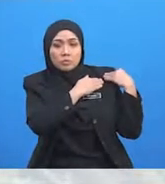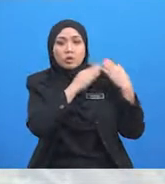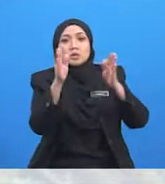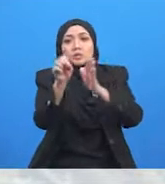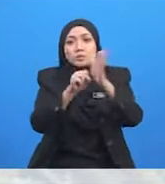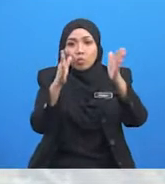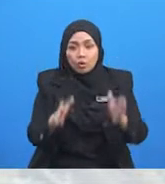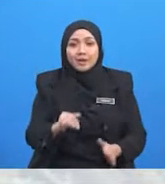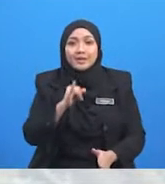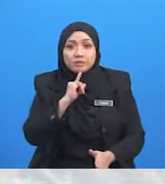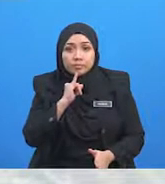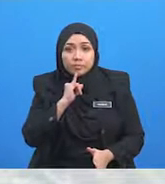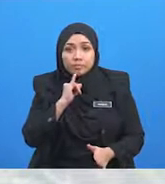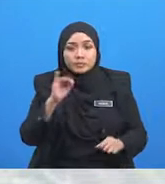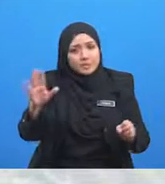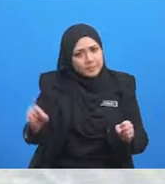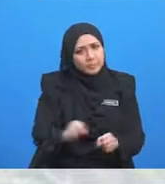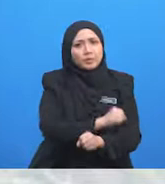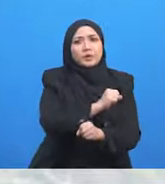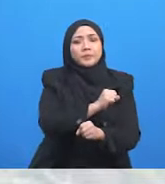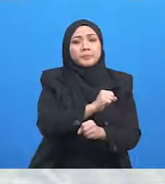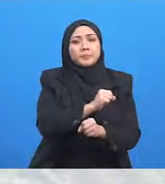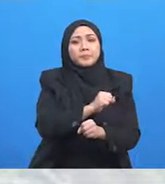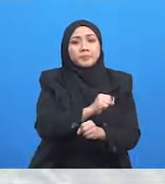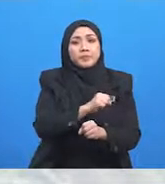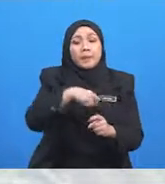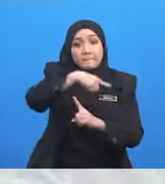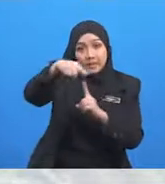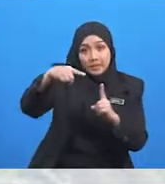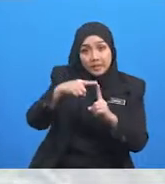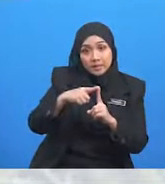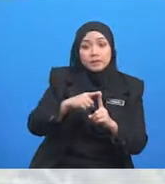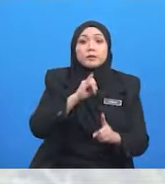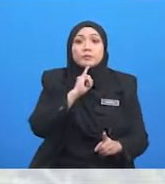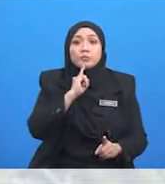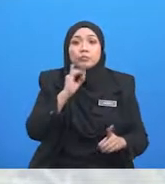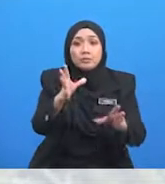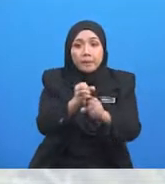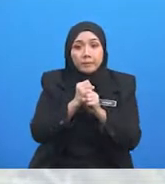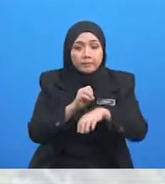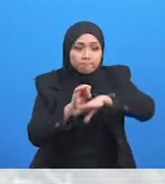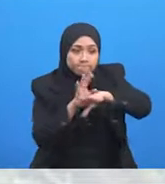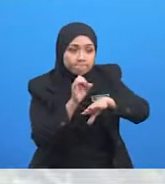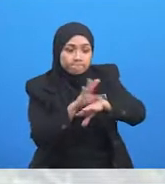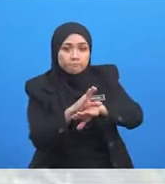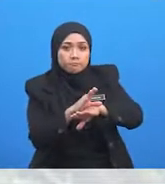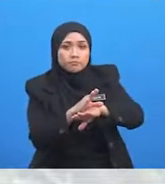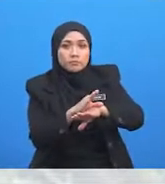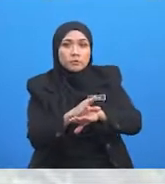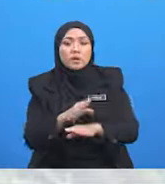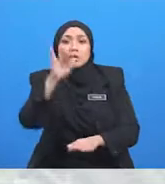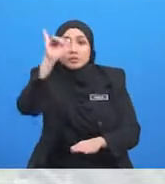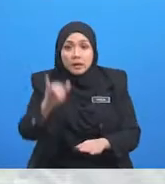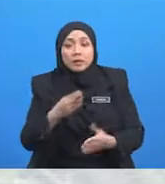ibu itu sempurna apabila beliau dapat menyampaikan pesanan yang baik